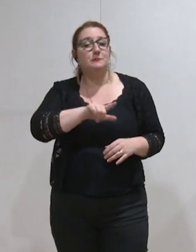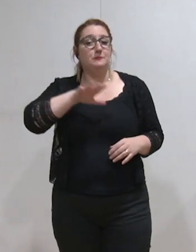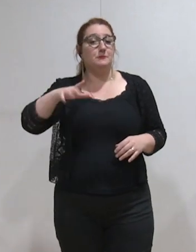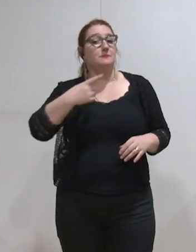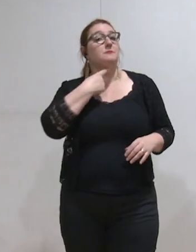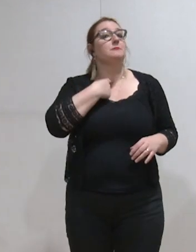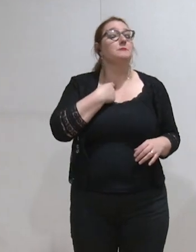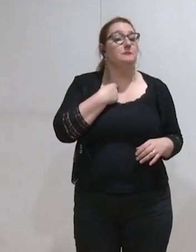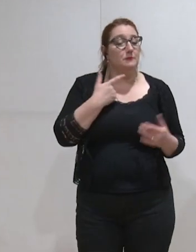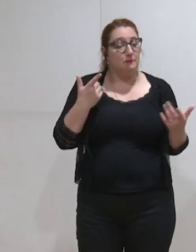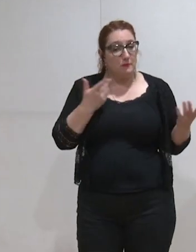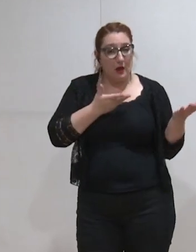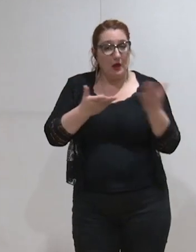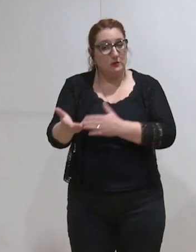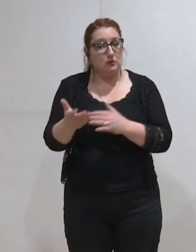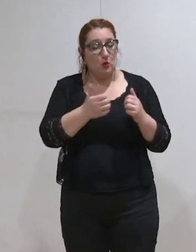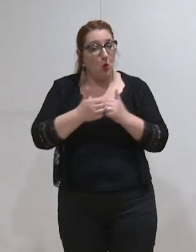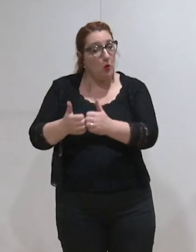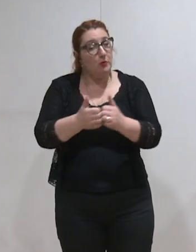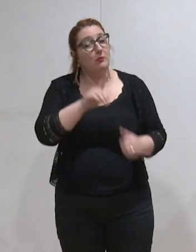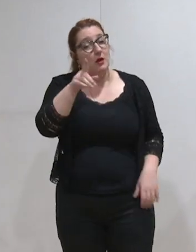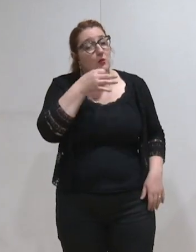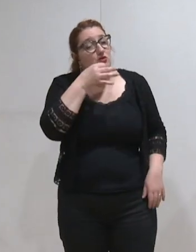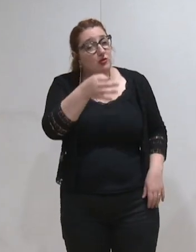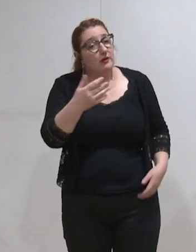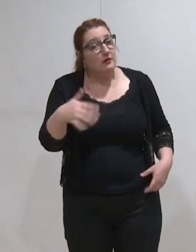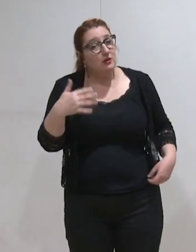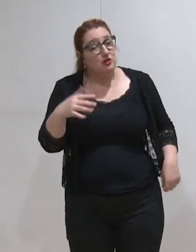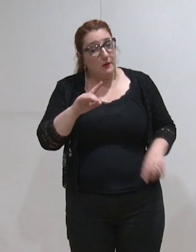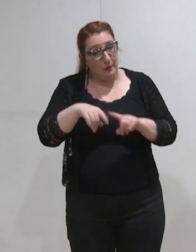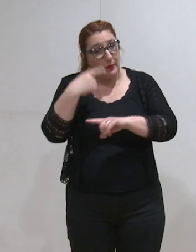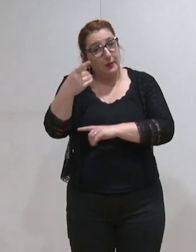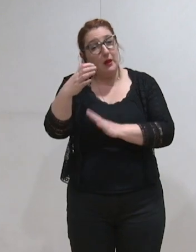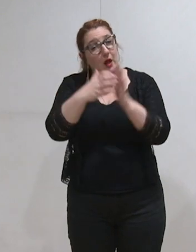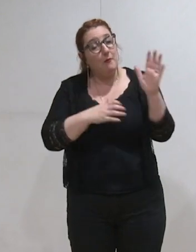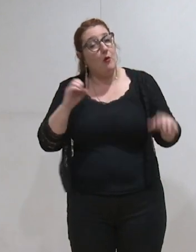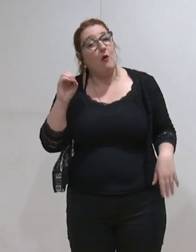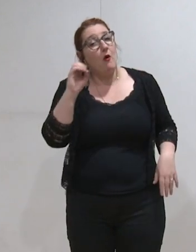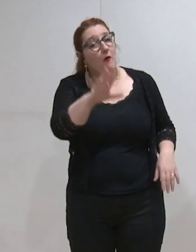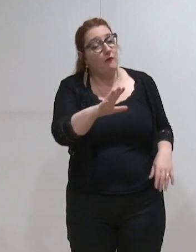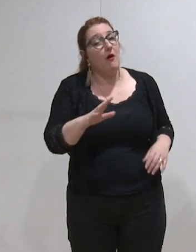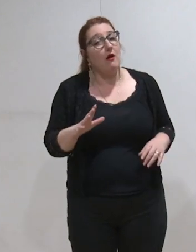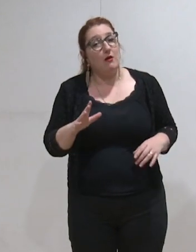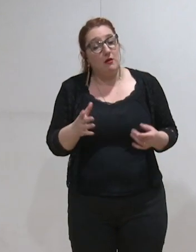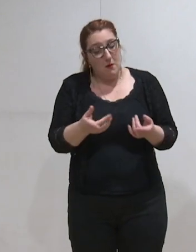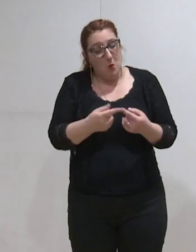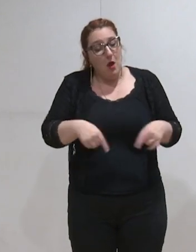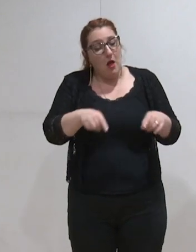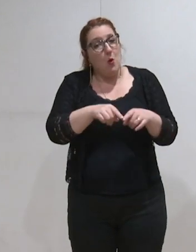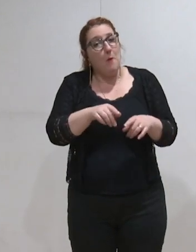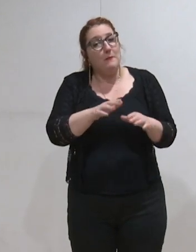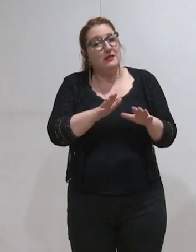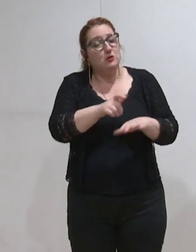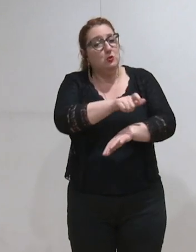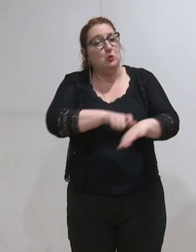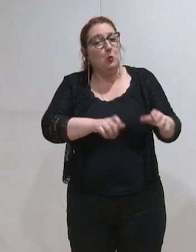restitution commune et je vous ai bien dit que vous allez avoir un rapport dans la commission pour tous ceux qui